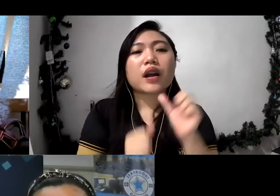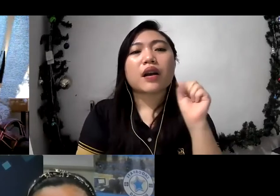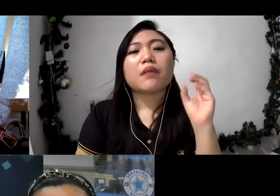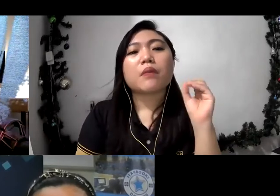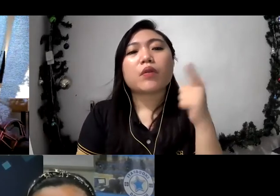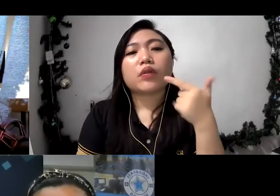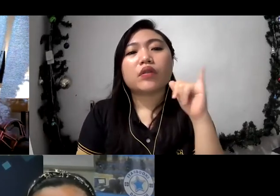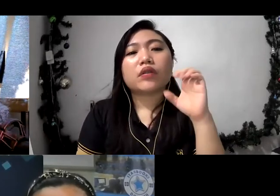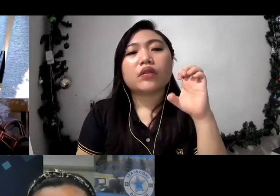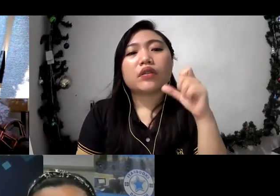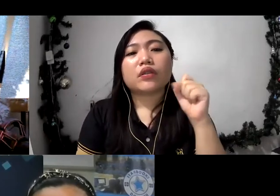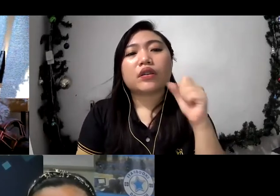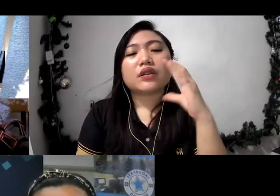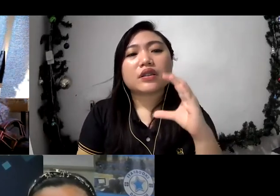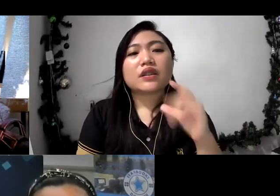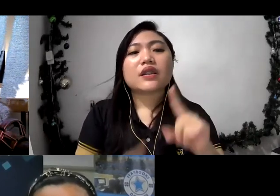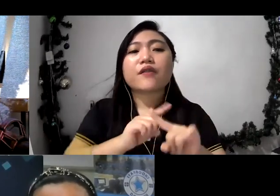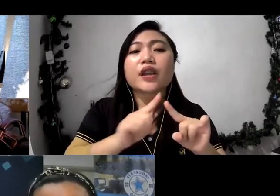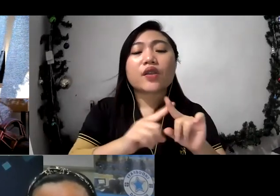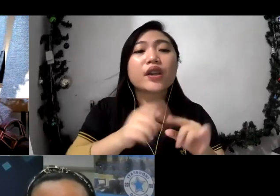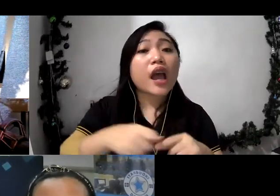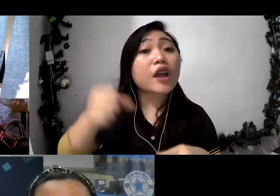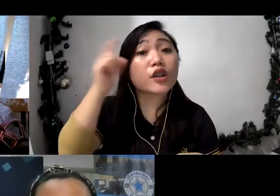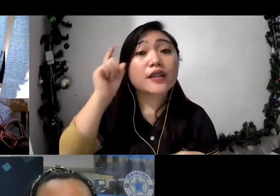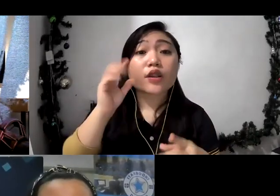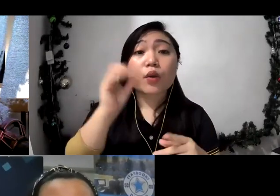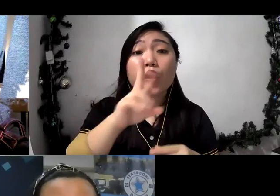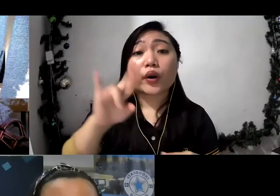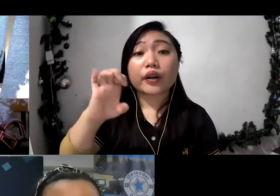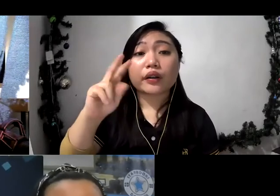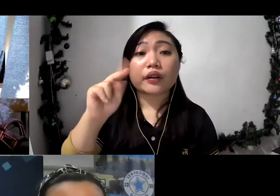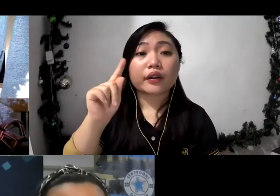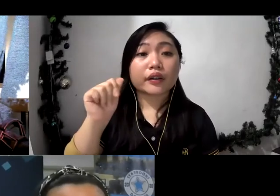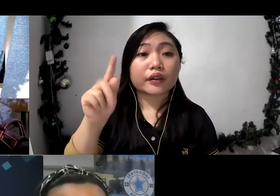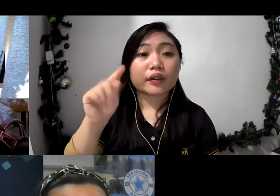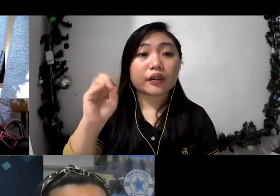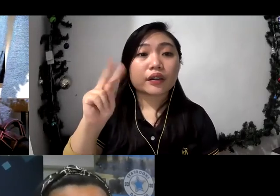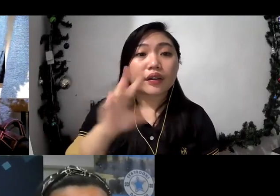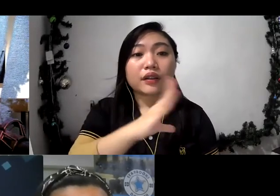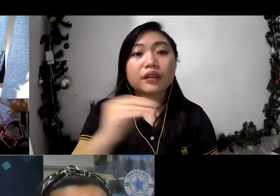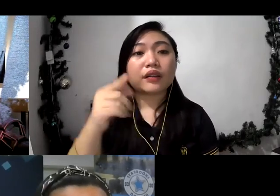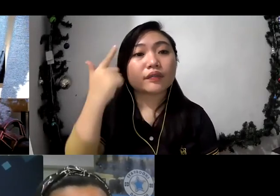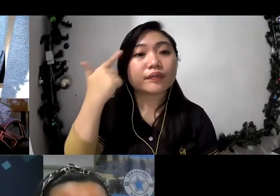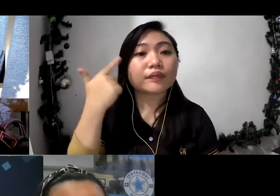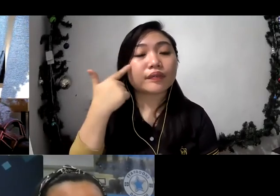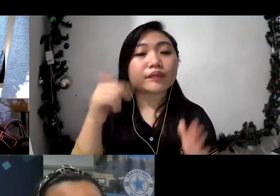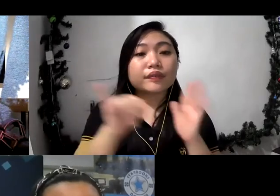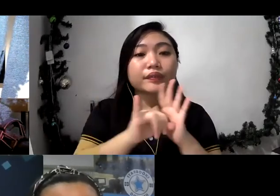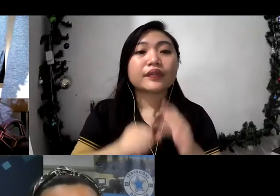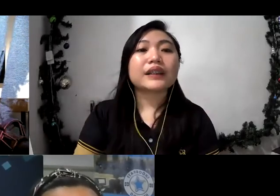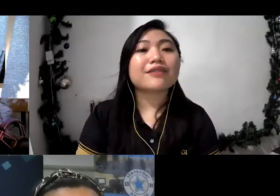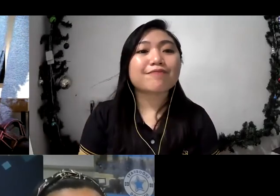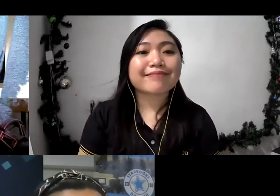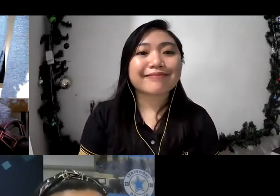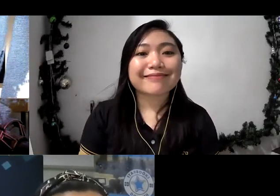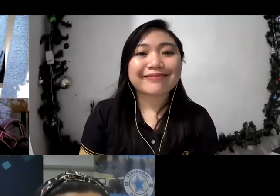ng sexual orientation, gender identities and expression. Thank you, Luis Carlo, no. Okay, sige po, pag may mga nakita po